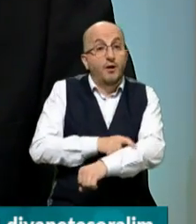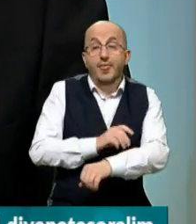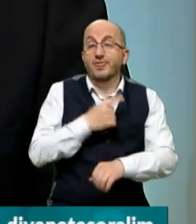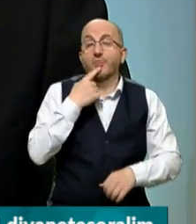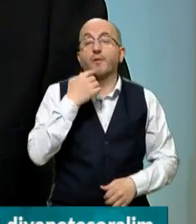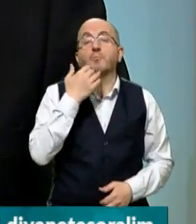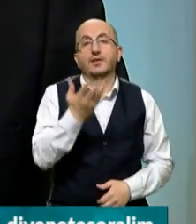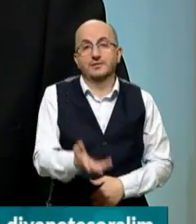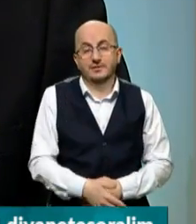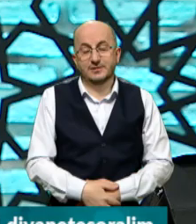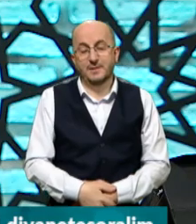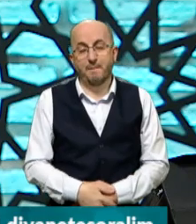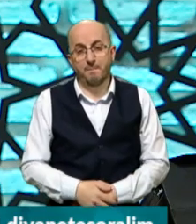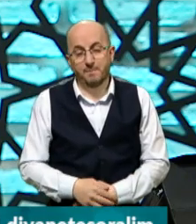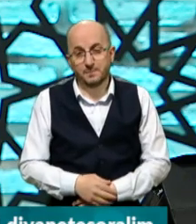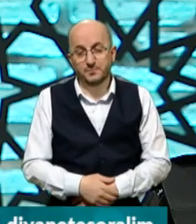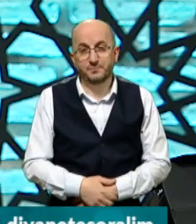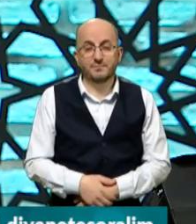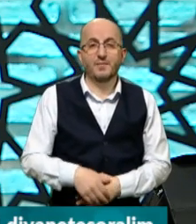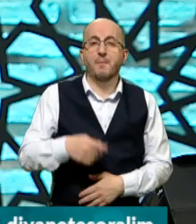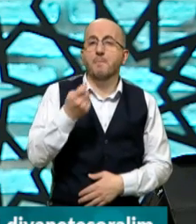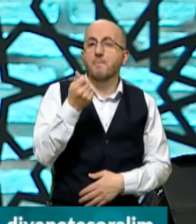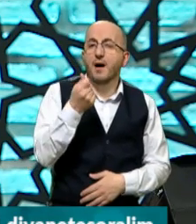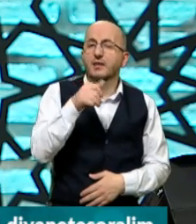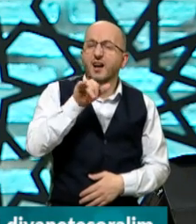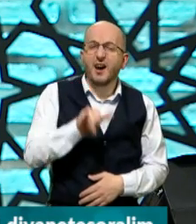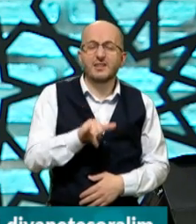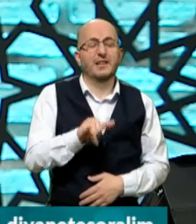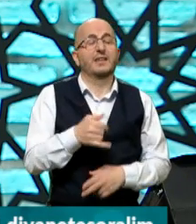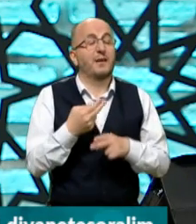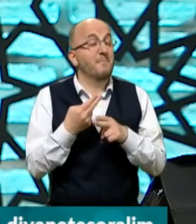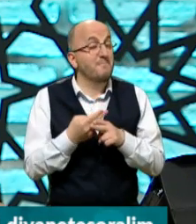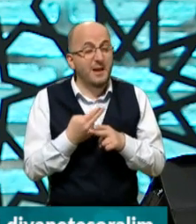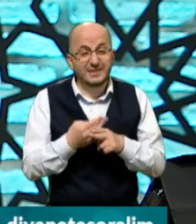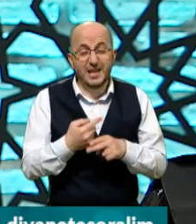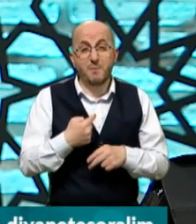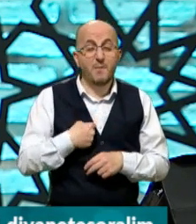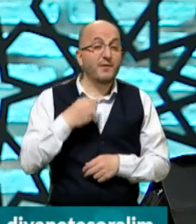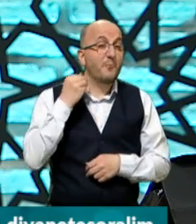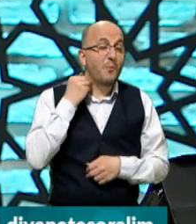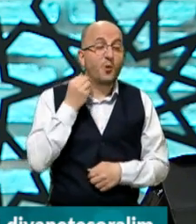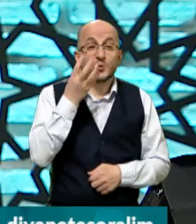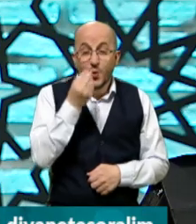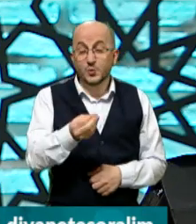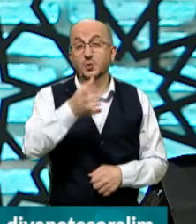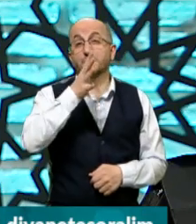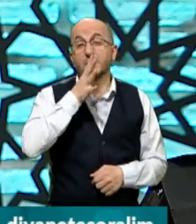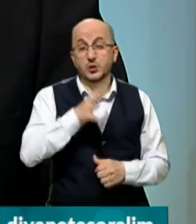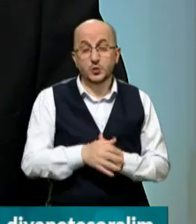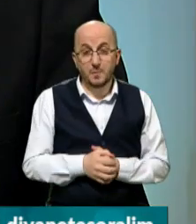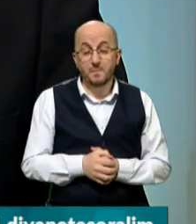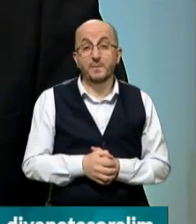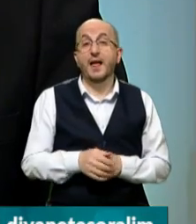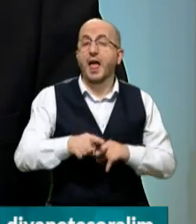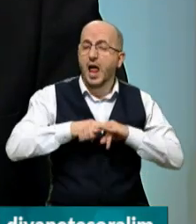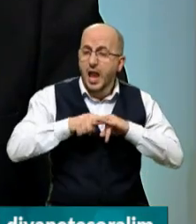Bu bitmiştir. Şimdi mali, kimseyi zorlayan hocam, bir şey yok. Mali haklarda da mesela hani bana borcu olduğunu falan biliyordum. Ama